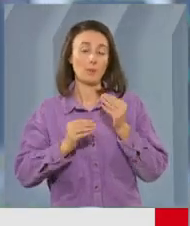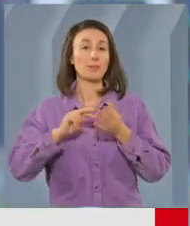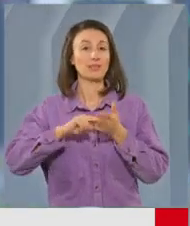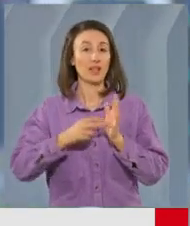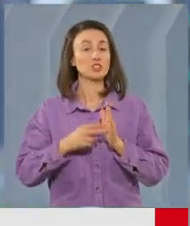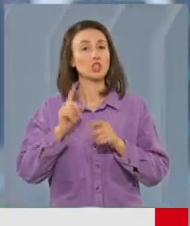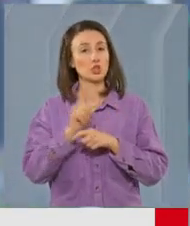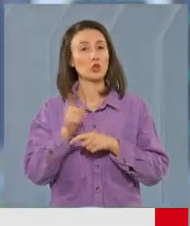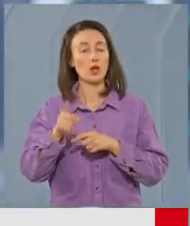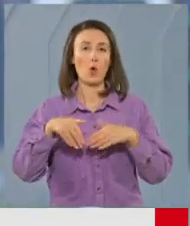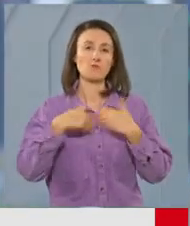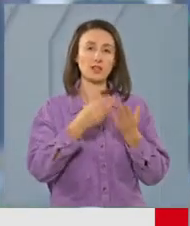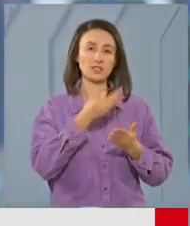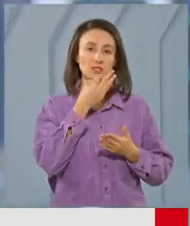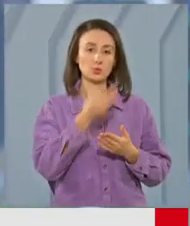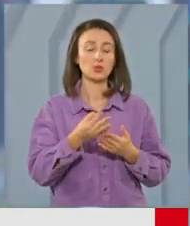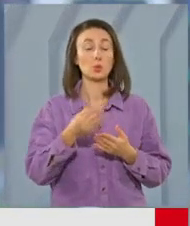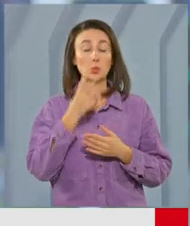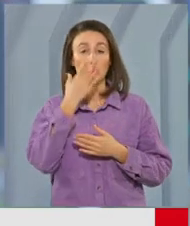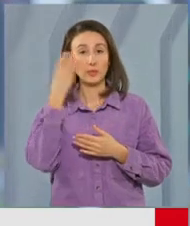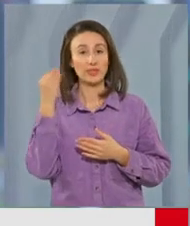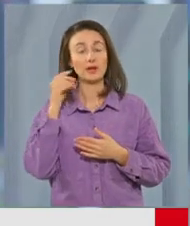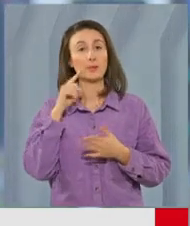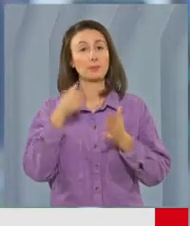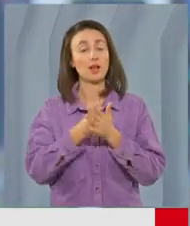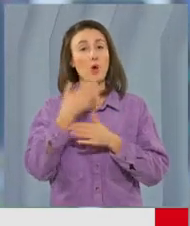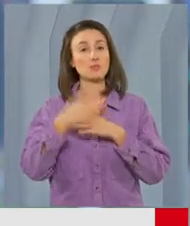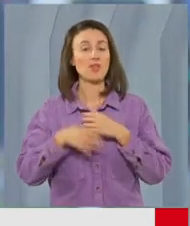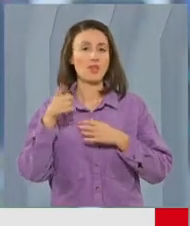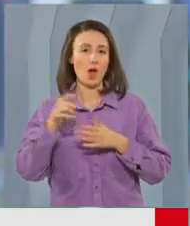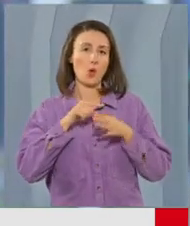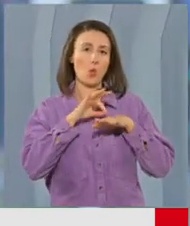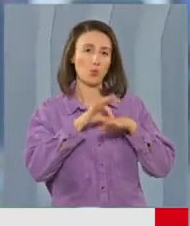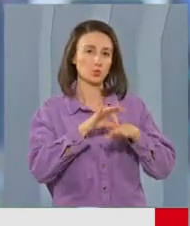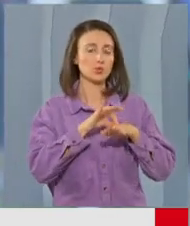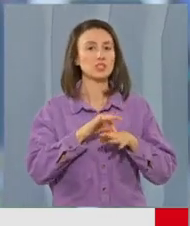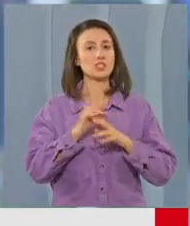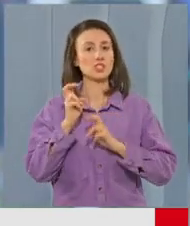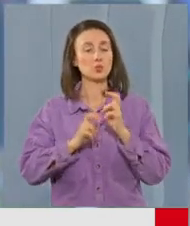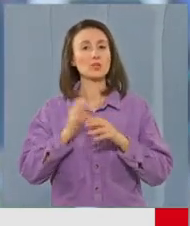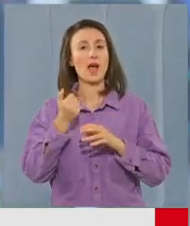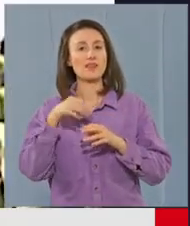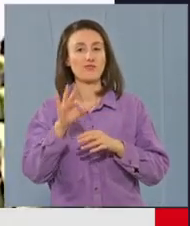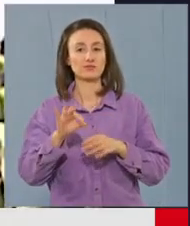dar tot el oferă și răspunsul. Uită însă că până la urmă chiar el a condus instituția fiscului.